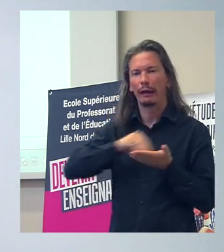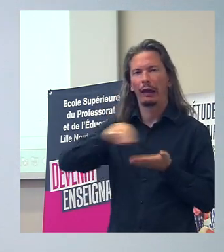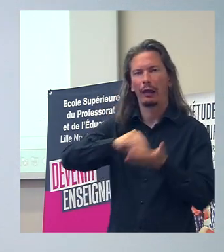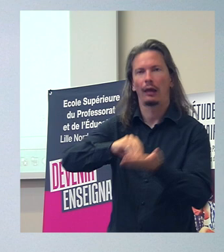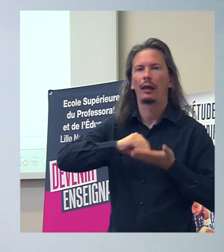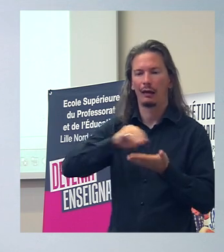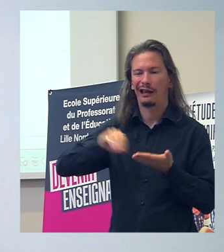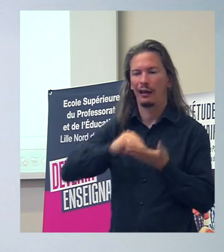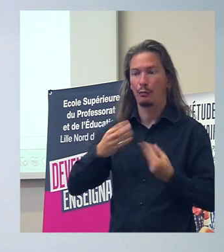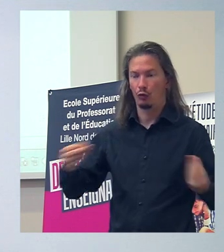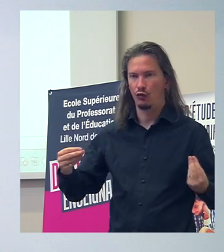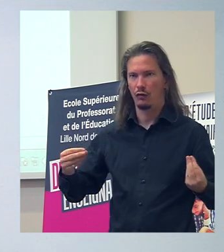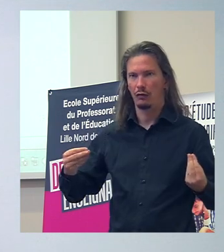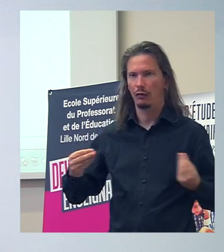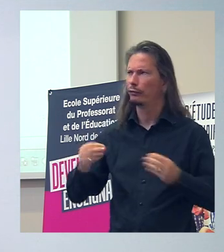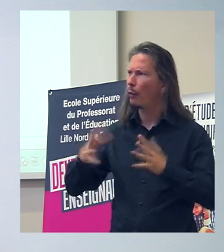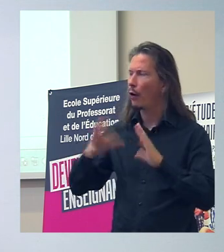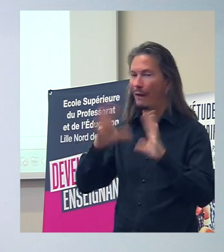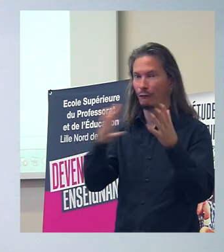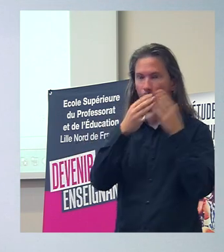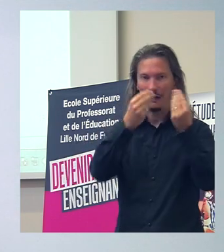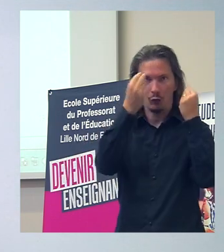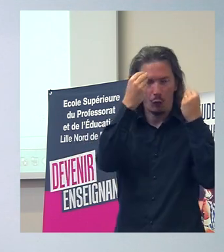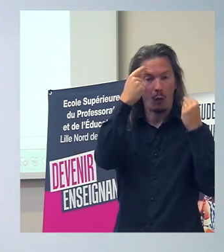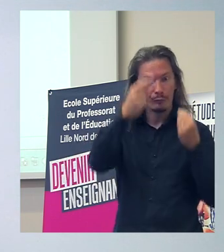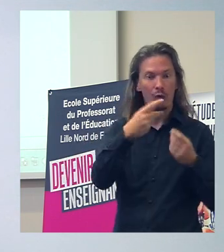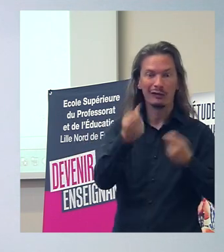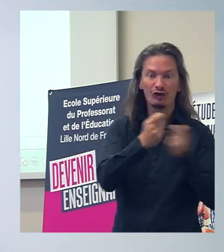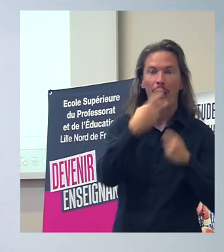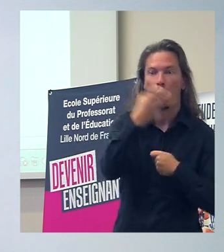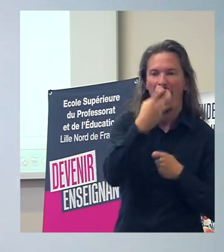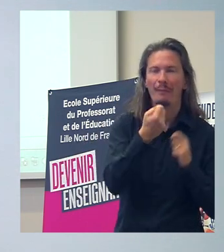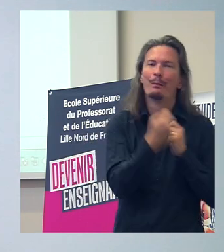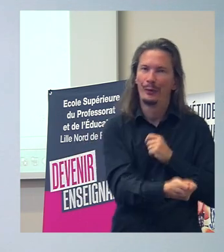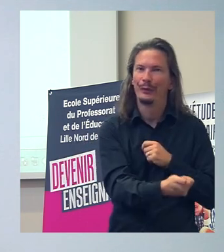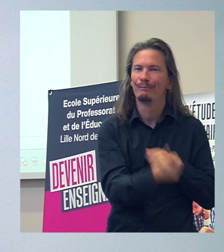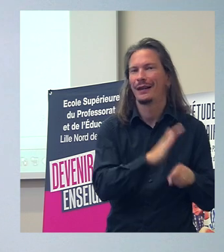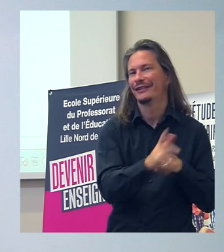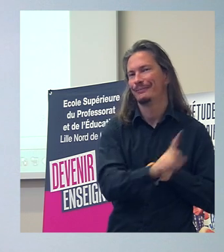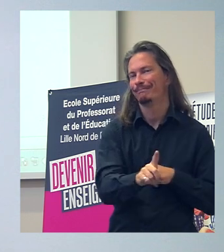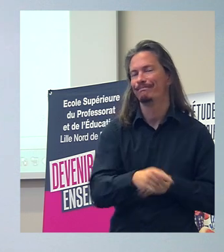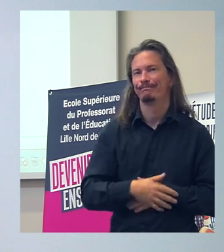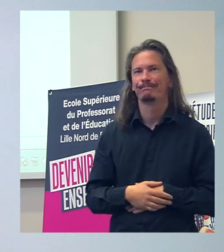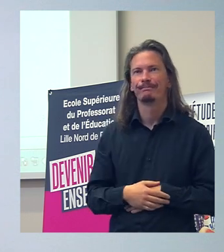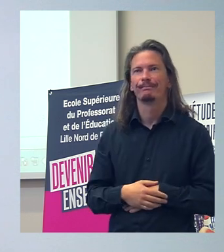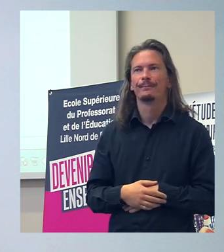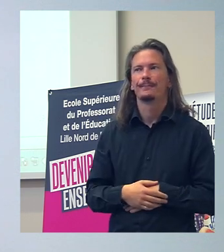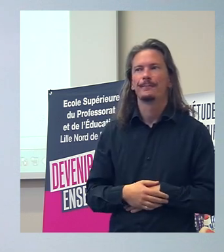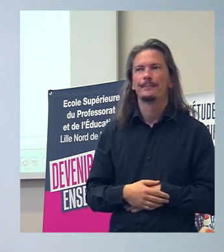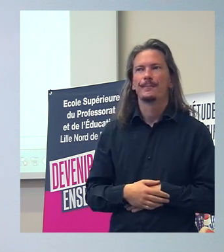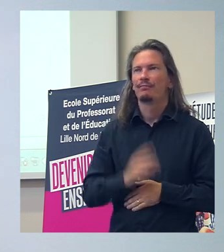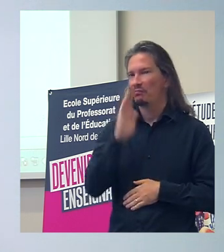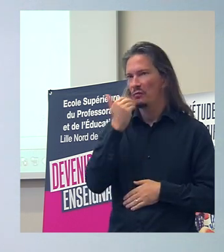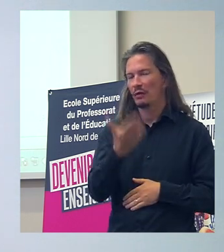et insuffisamment à l'oral. Donc, je pense qu'il n'y a